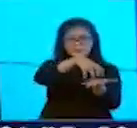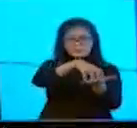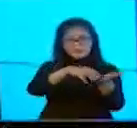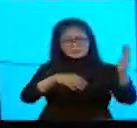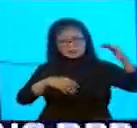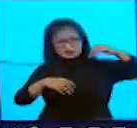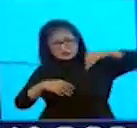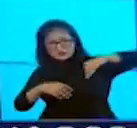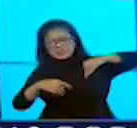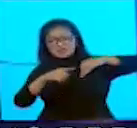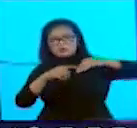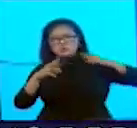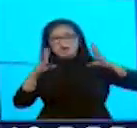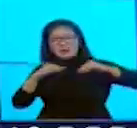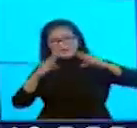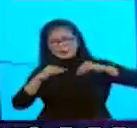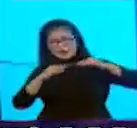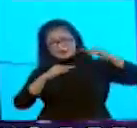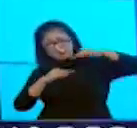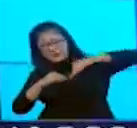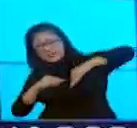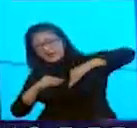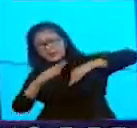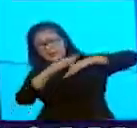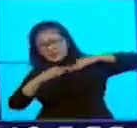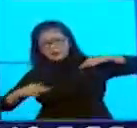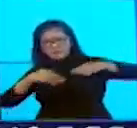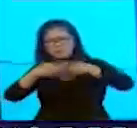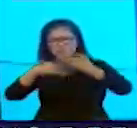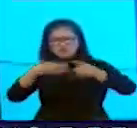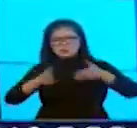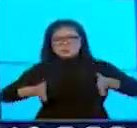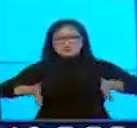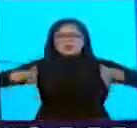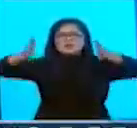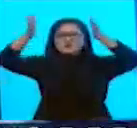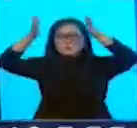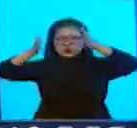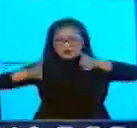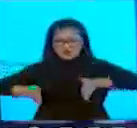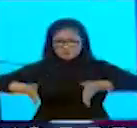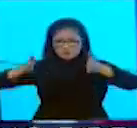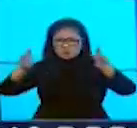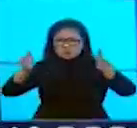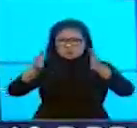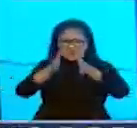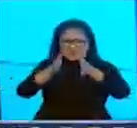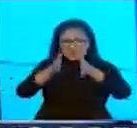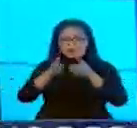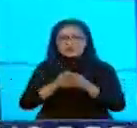rapat. Selain itu, untuk mobilitas juga sangat terbatas dikarenakan akses lift yang tidak cukup untuk memasukkan kasur pasien. Serta